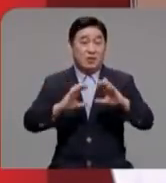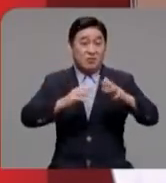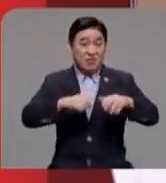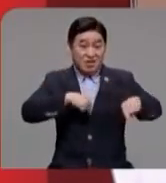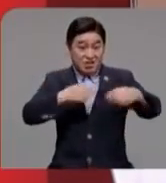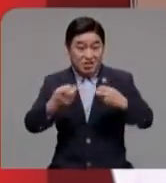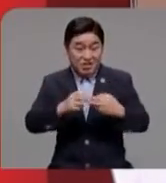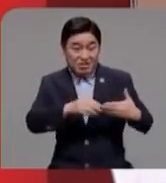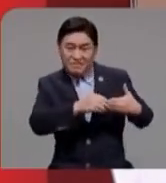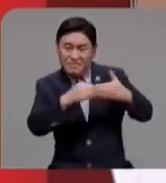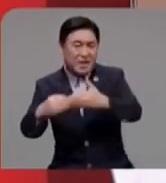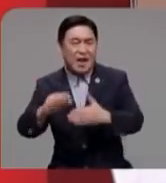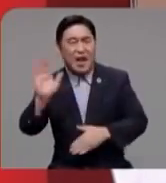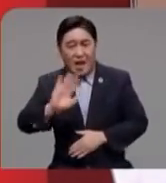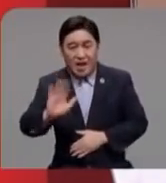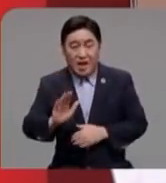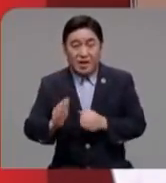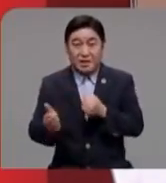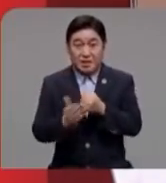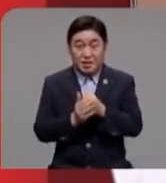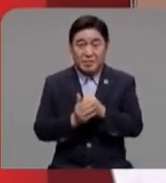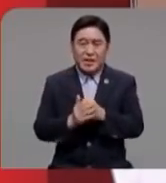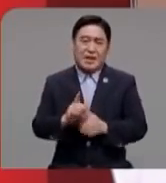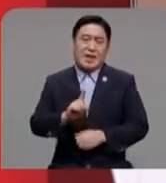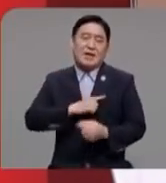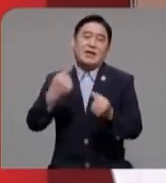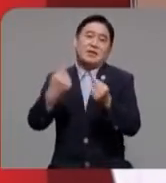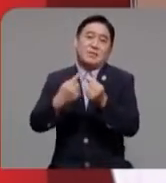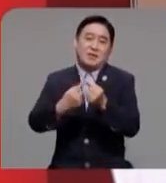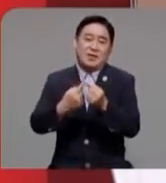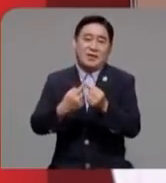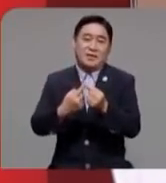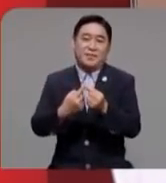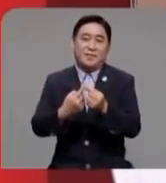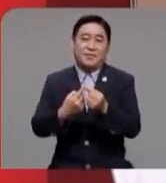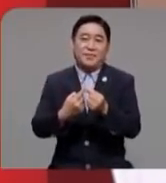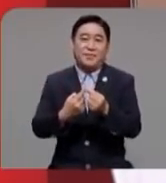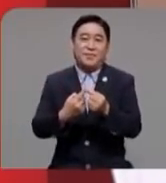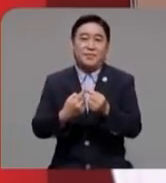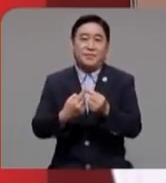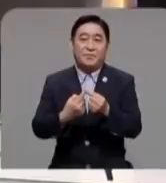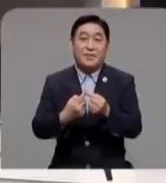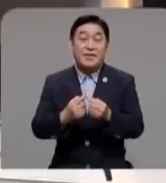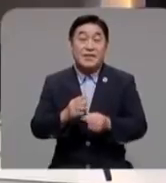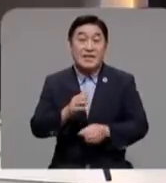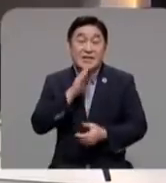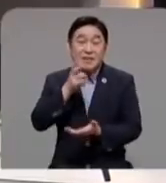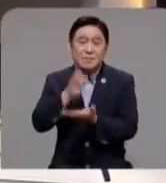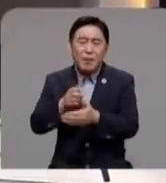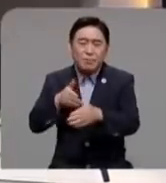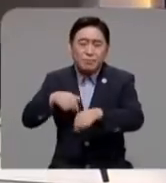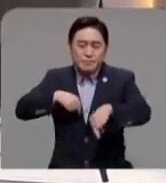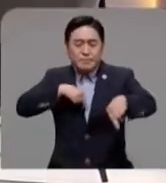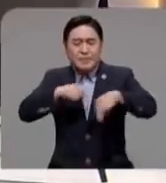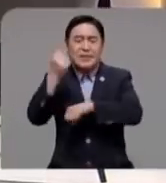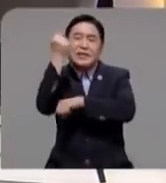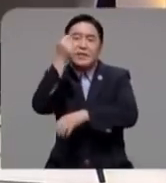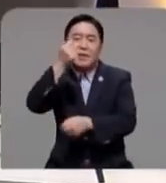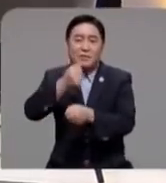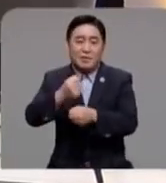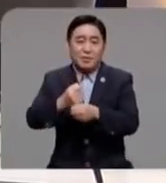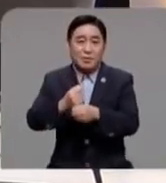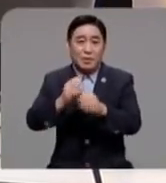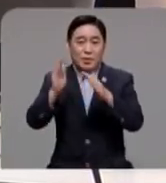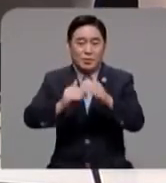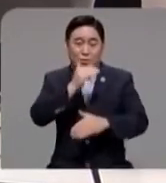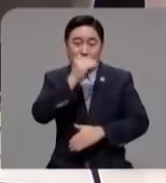무슨 정책으로 주도해 나가는 게 아니기 때문에 가장 첫 번째로 이런 실질적 법치 기반을 만들고